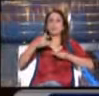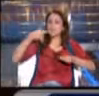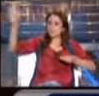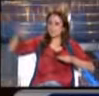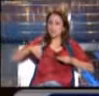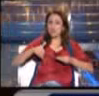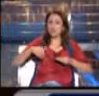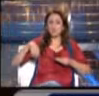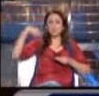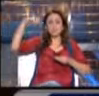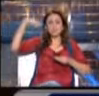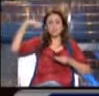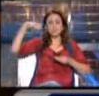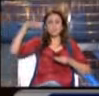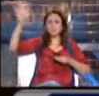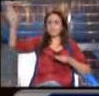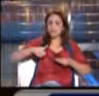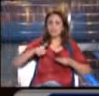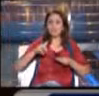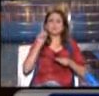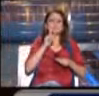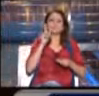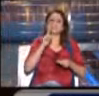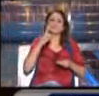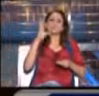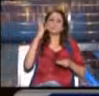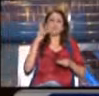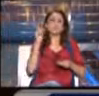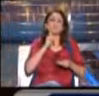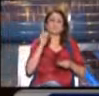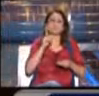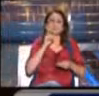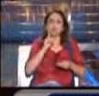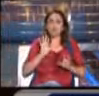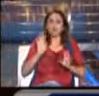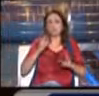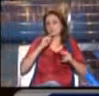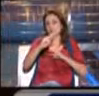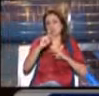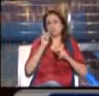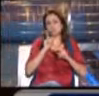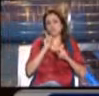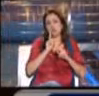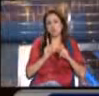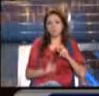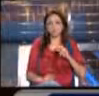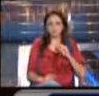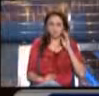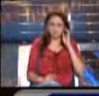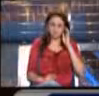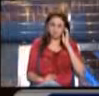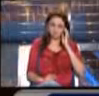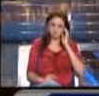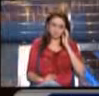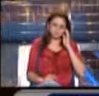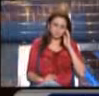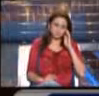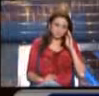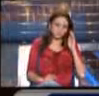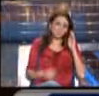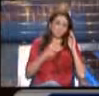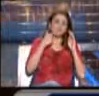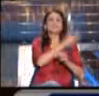الاعلام. الوزير ما احنا بنعمل مبادره ضد الاعلام على فكره. احنا انا مع حضرتك في المبادره دي تماما، لان احنا مطلوب ان احنا انا بدي احور